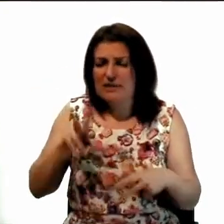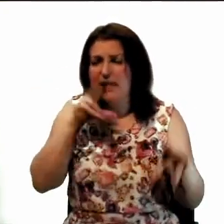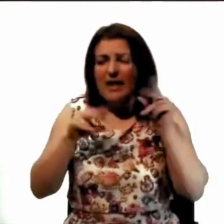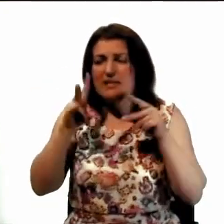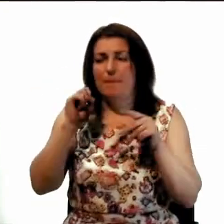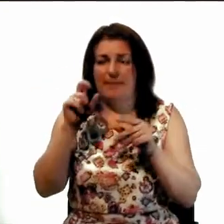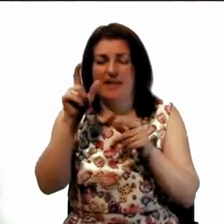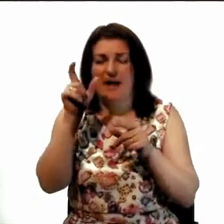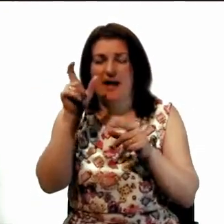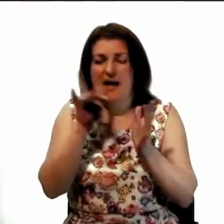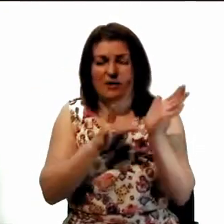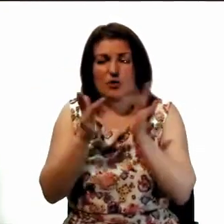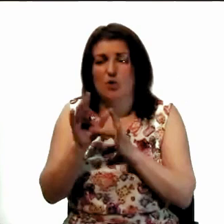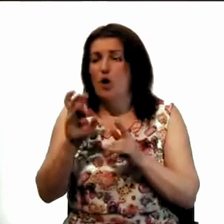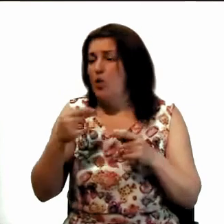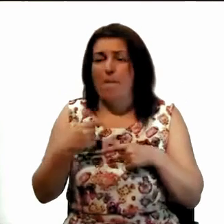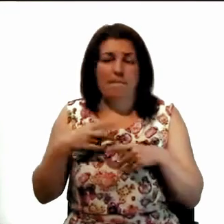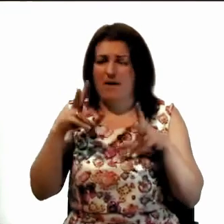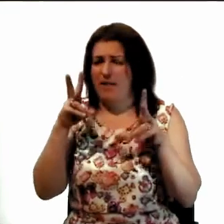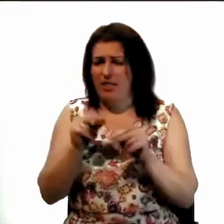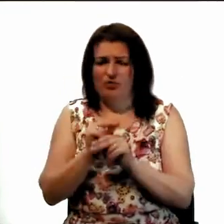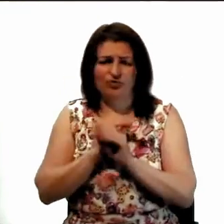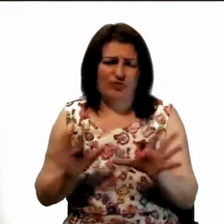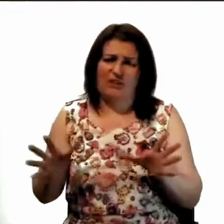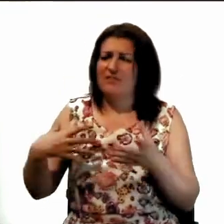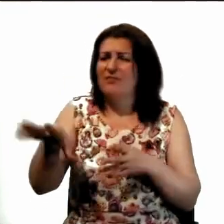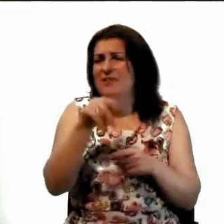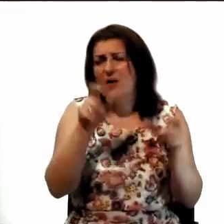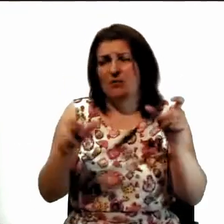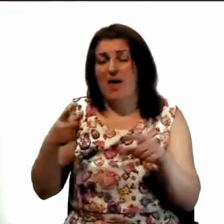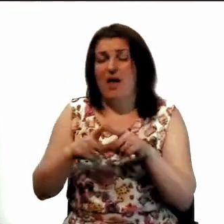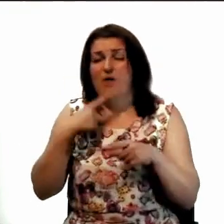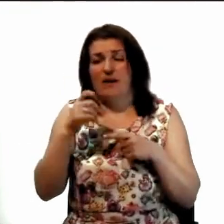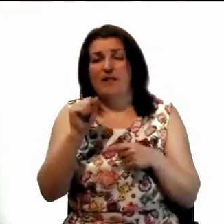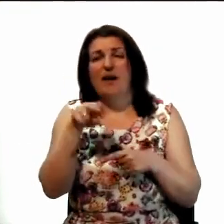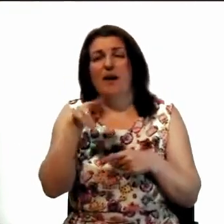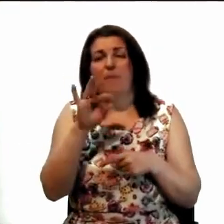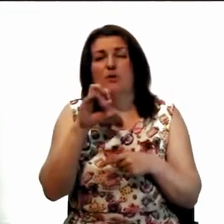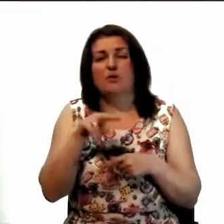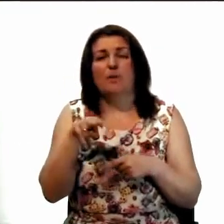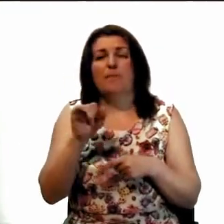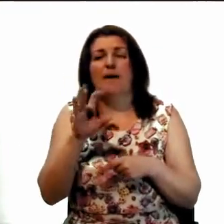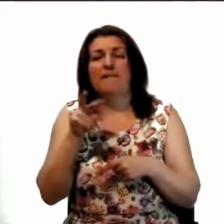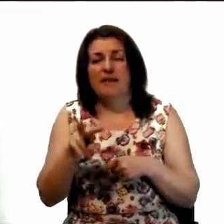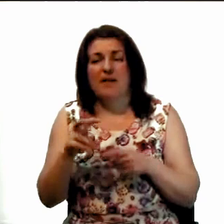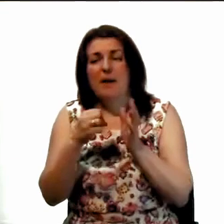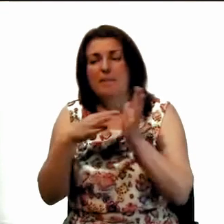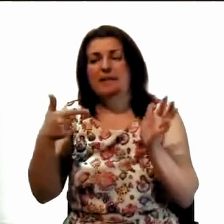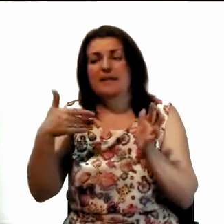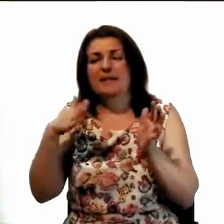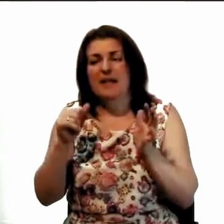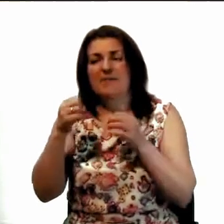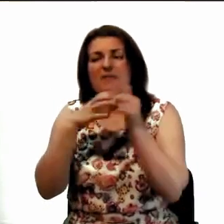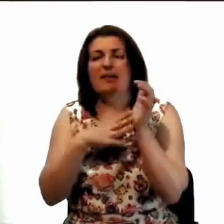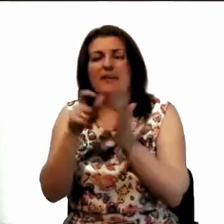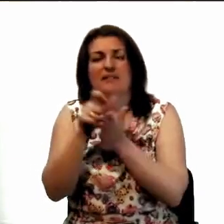на Христа, то мы несчастнее всех человеков. Это говорит апостол Павел 1 Коринфянам, 15 глава, 19